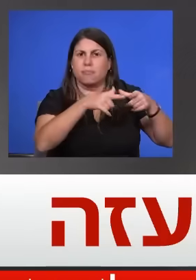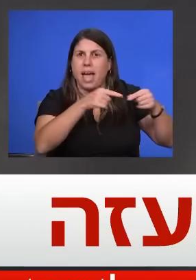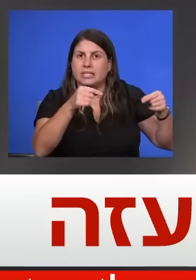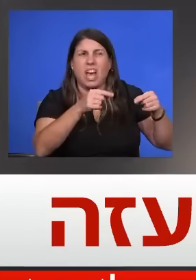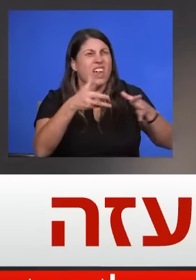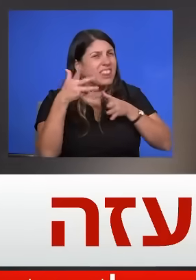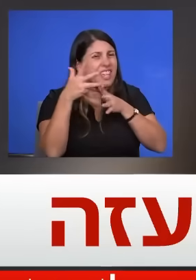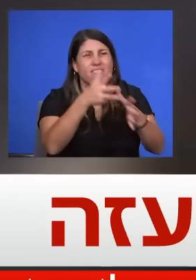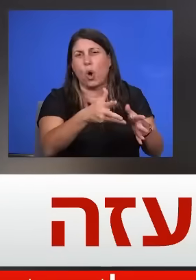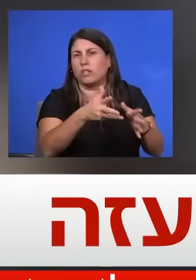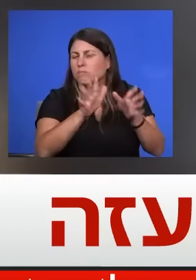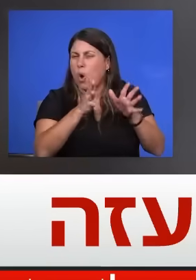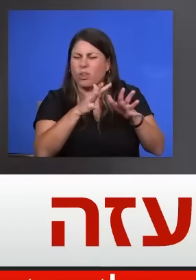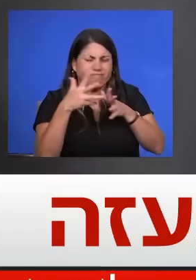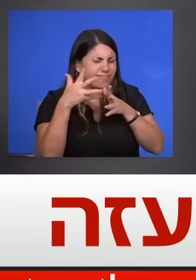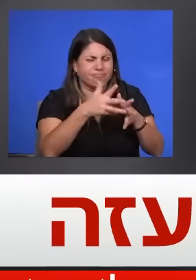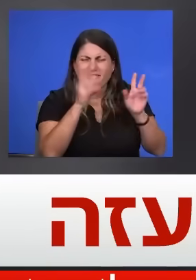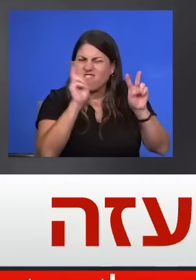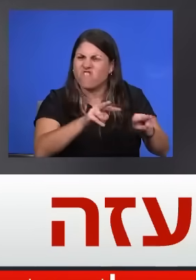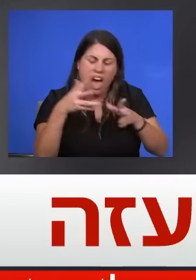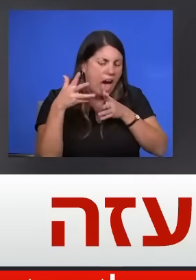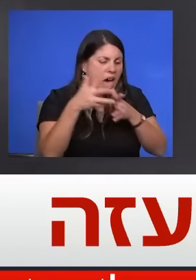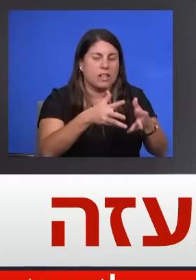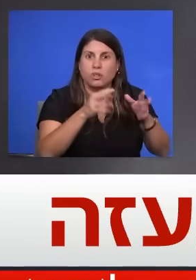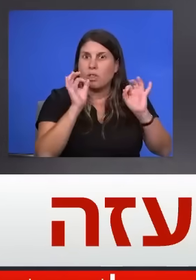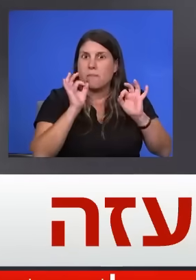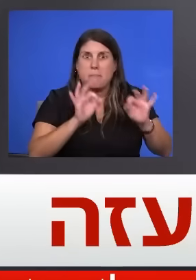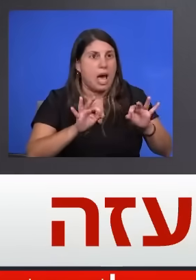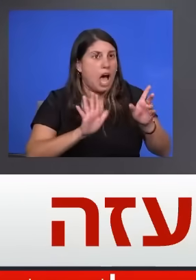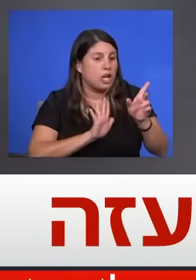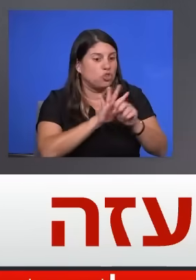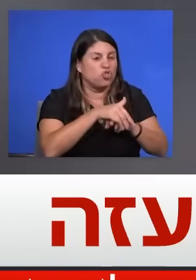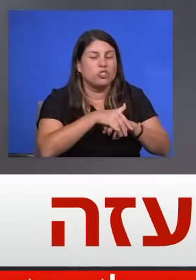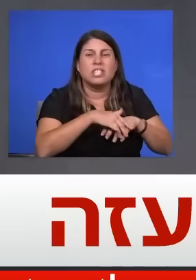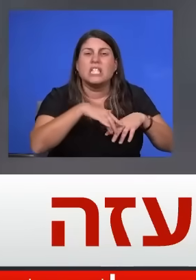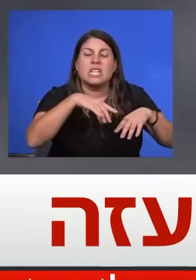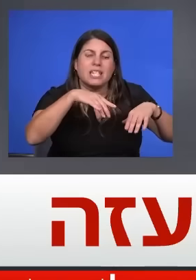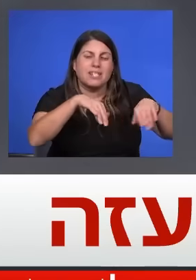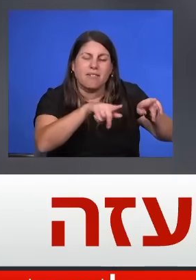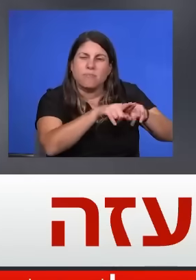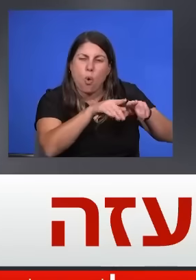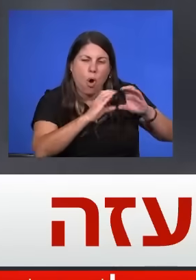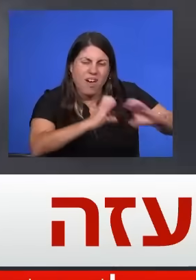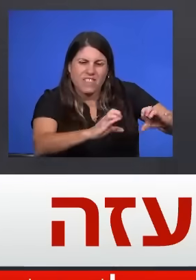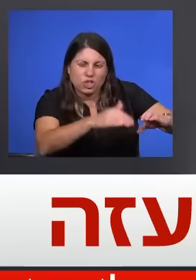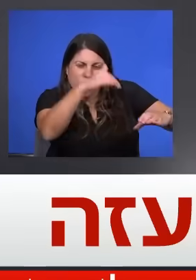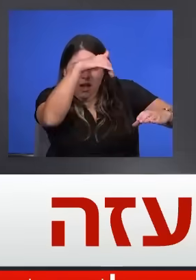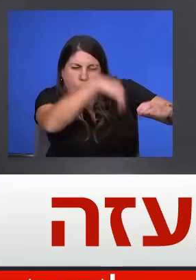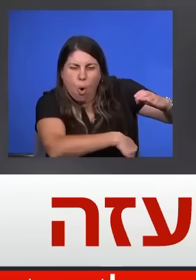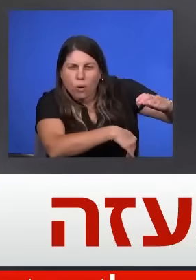מאוד אגרסיביות, שממש גרמו גם לבקעים בכבישים שכנראה מתחתיהם